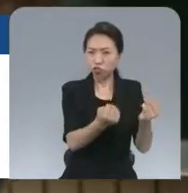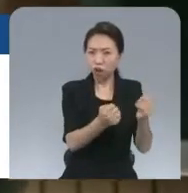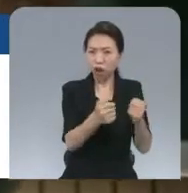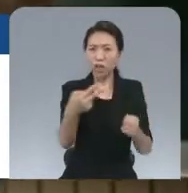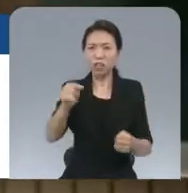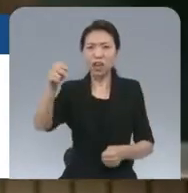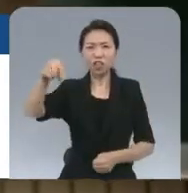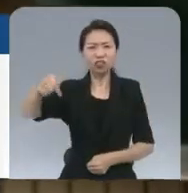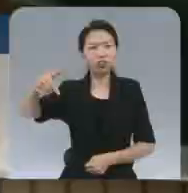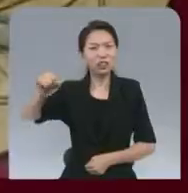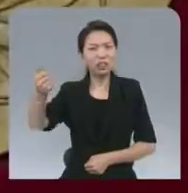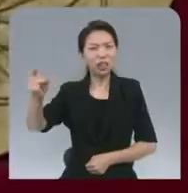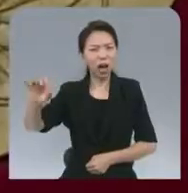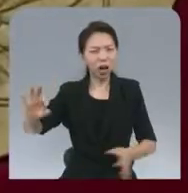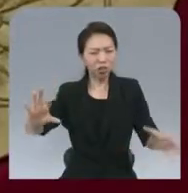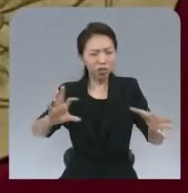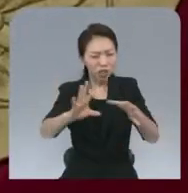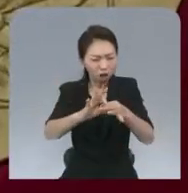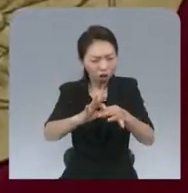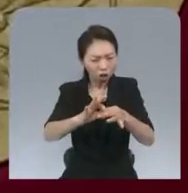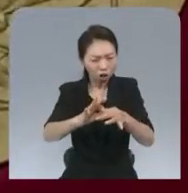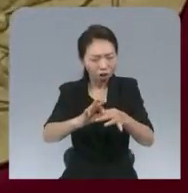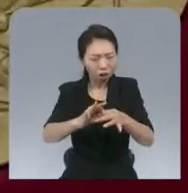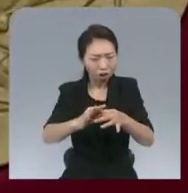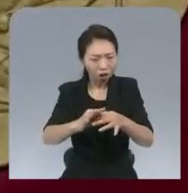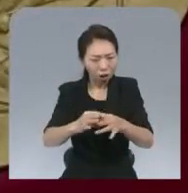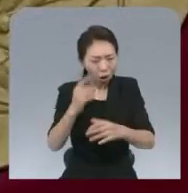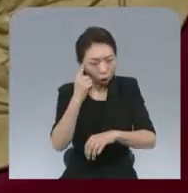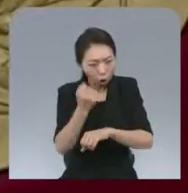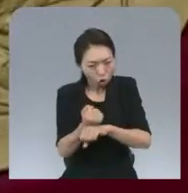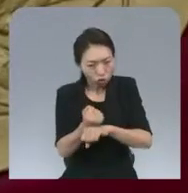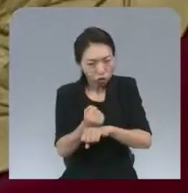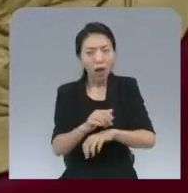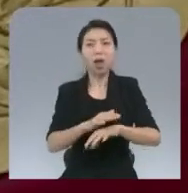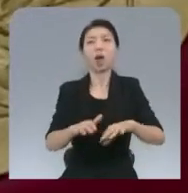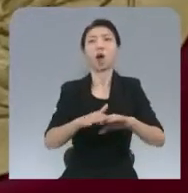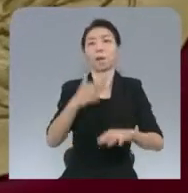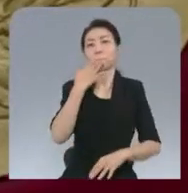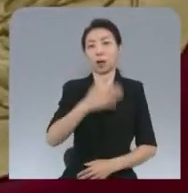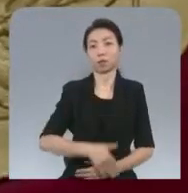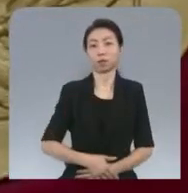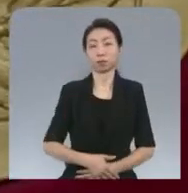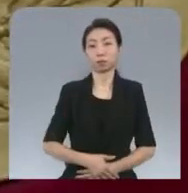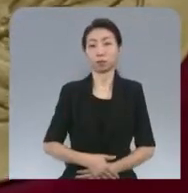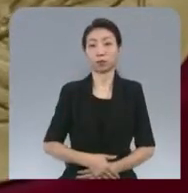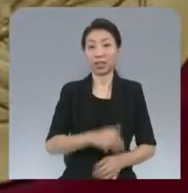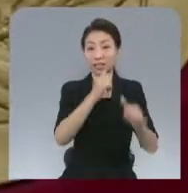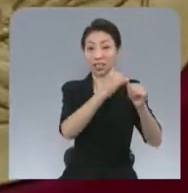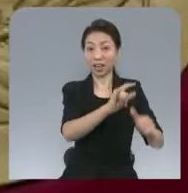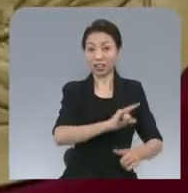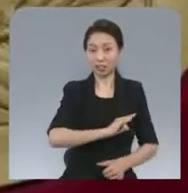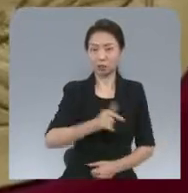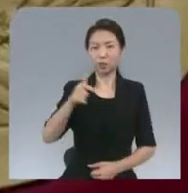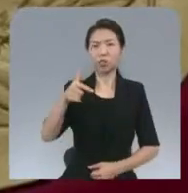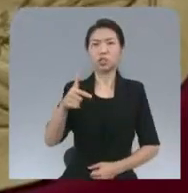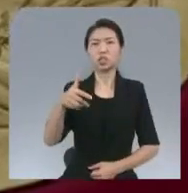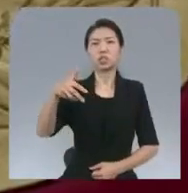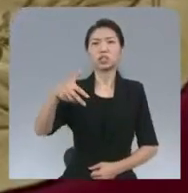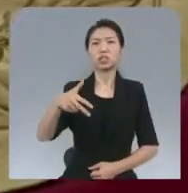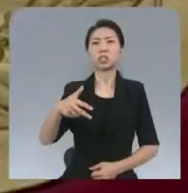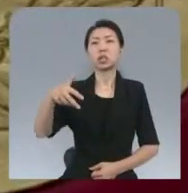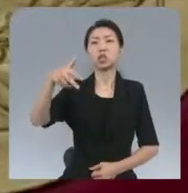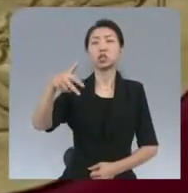auch seinen masterabschluss genial humm professor an der nationaluniversität sagte habe die algebraische geometrie